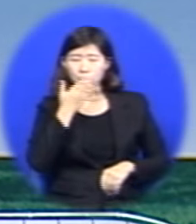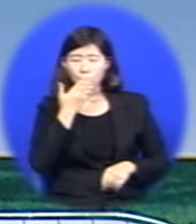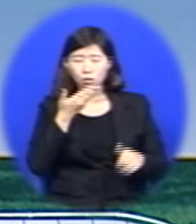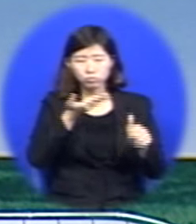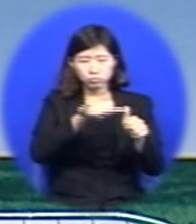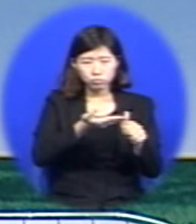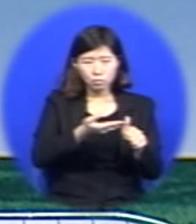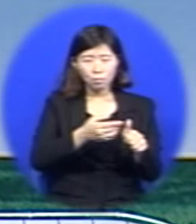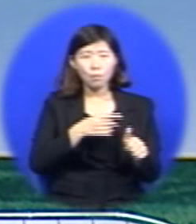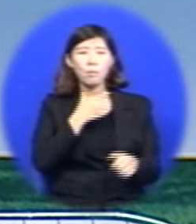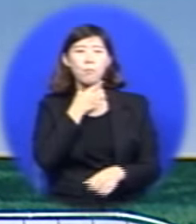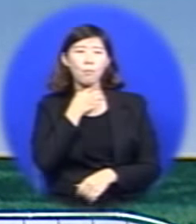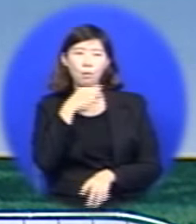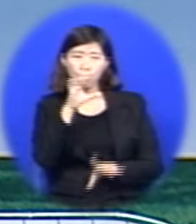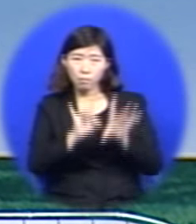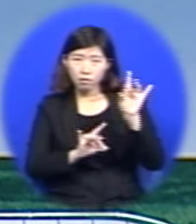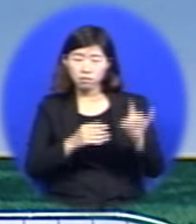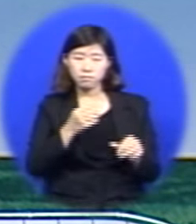주라.